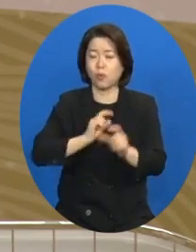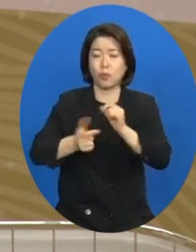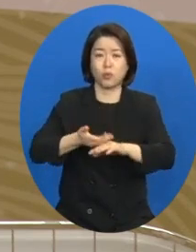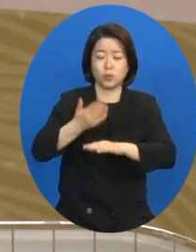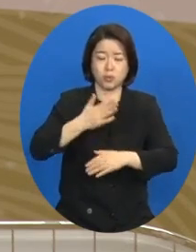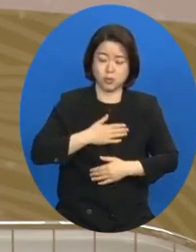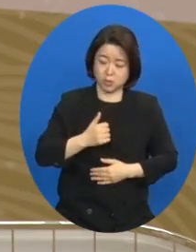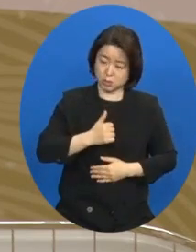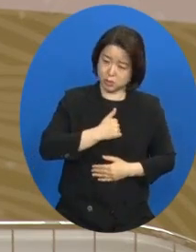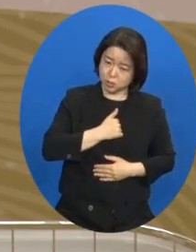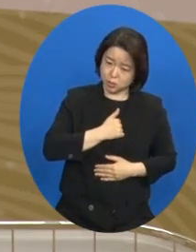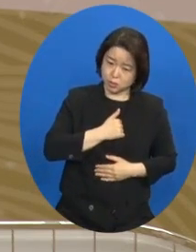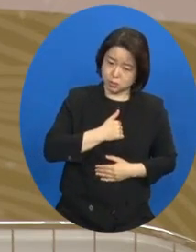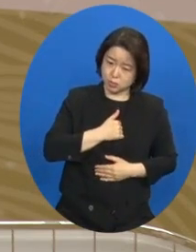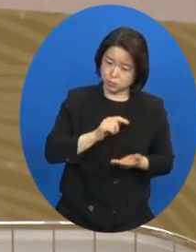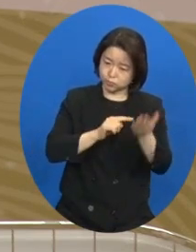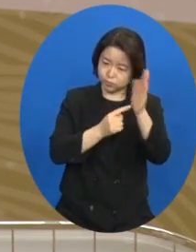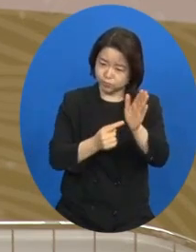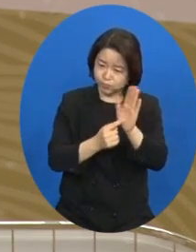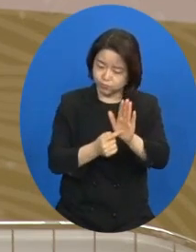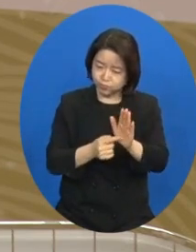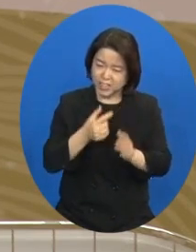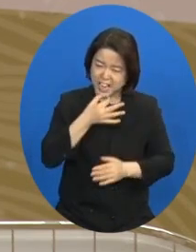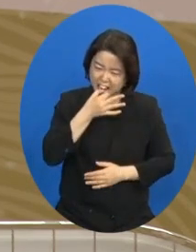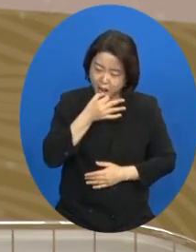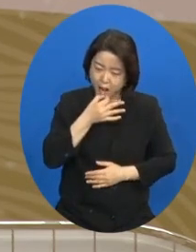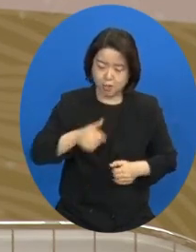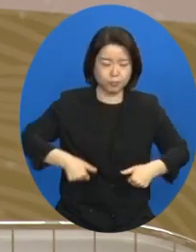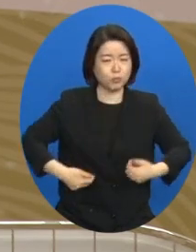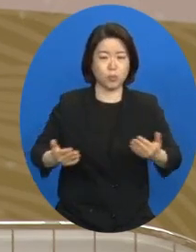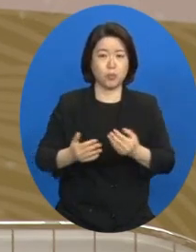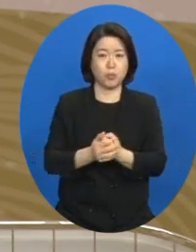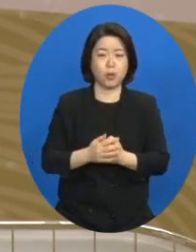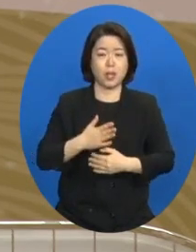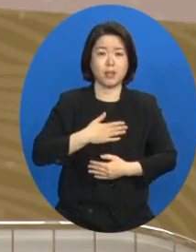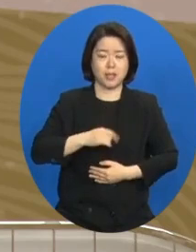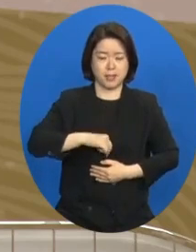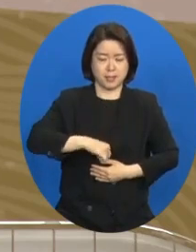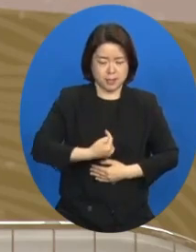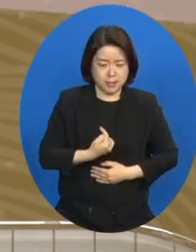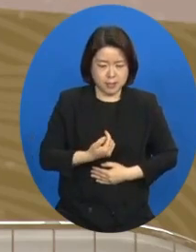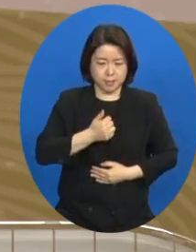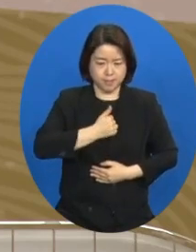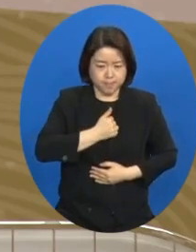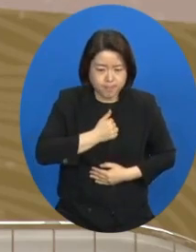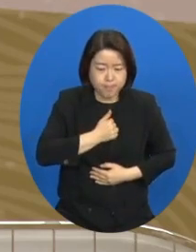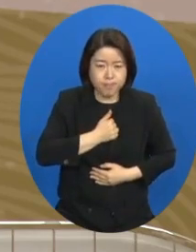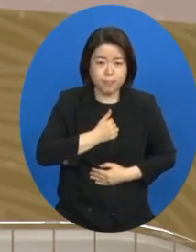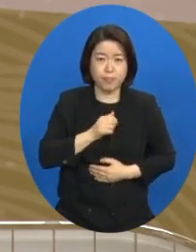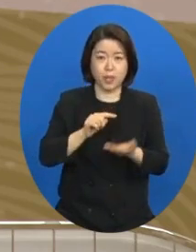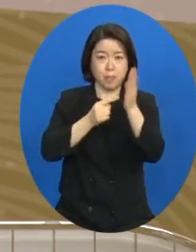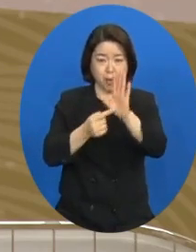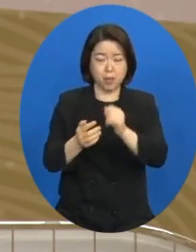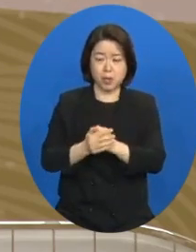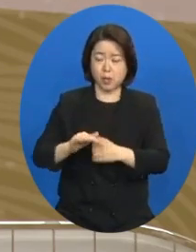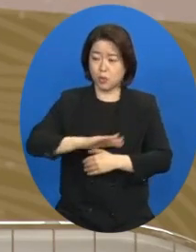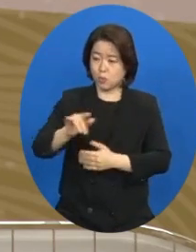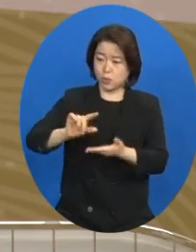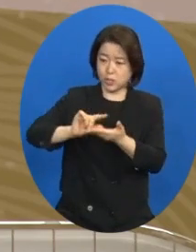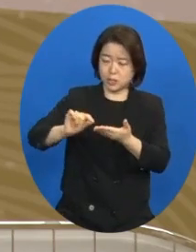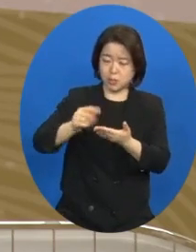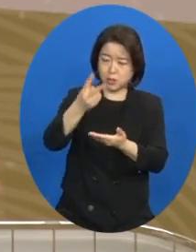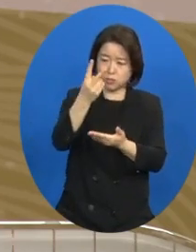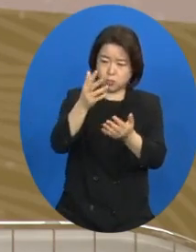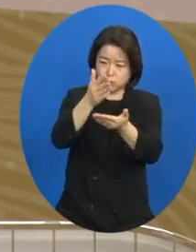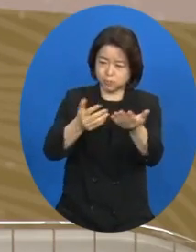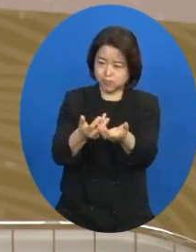내세울 이학 이유가 없잖아 내가 자꾸 내 자존심 내세우면 결국은 우리 지방은 둘로 쪼개지는